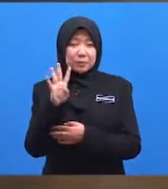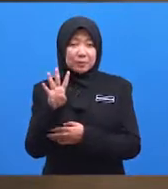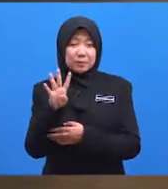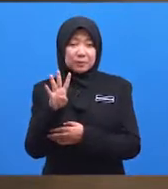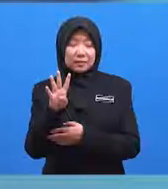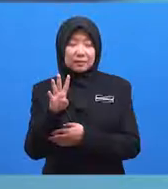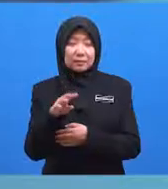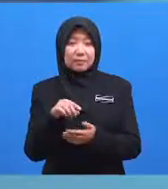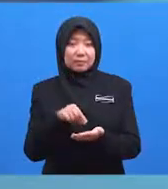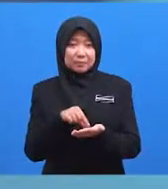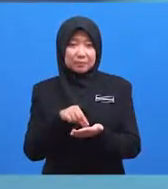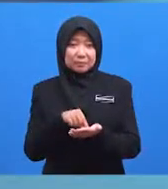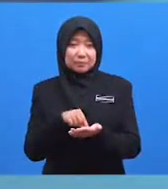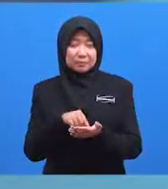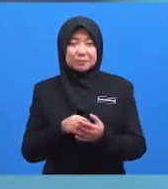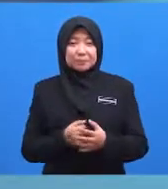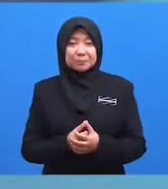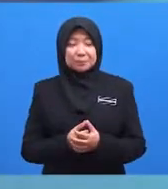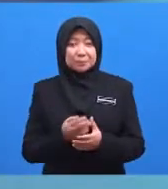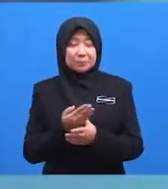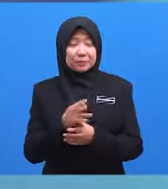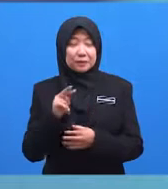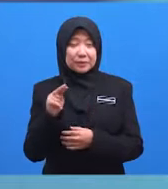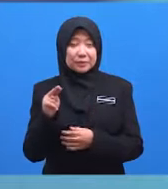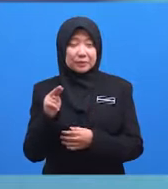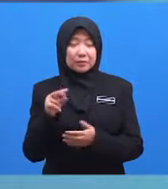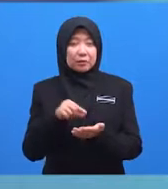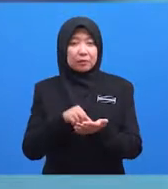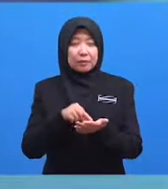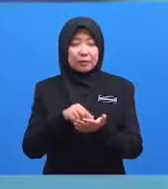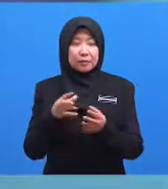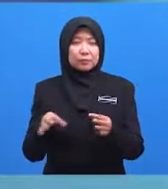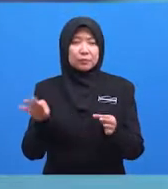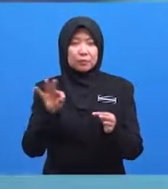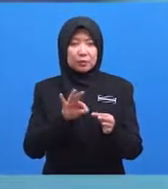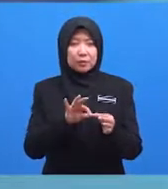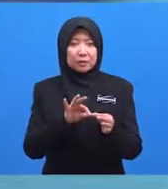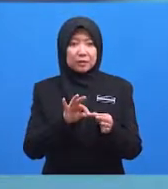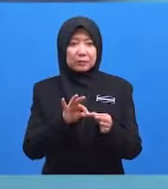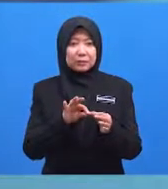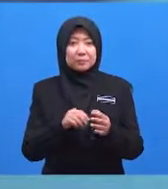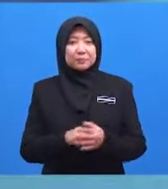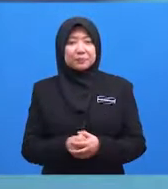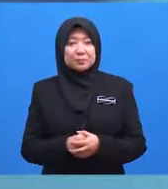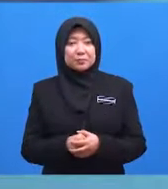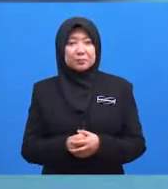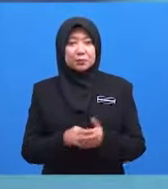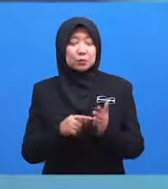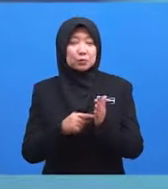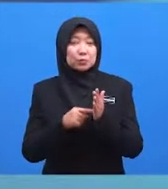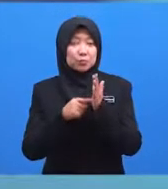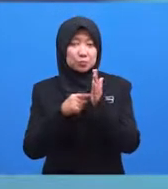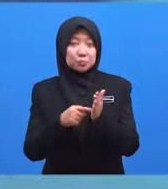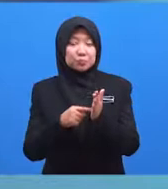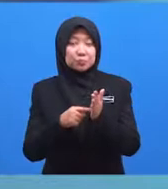ayam. Bahagian ayam yang sesuai dipanggang selain bahagian yang